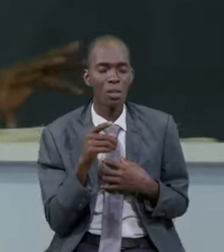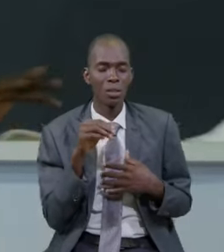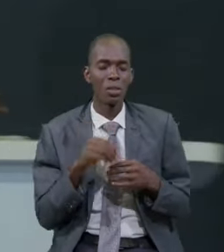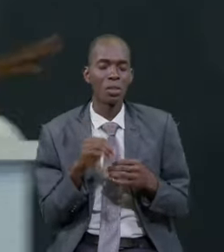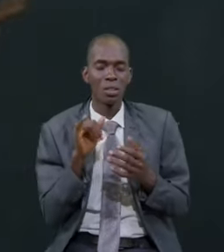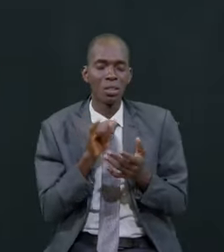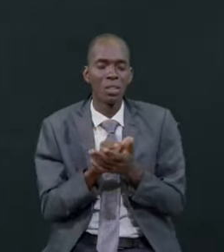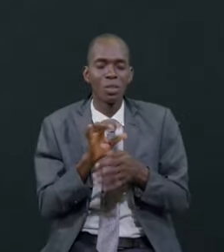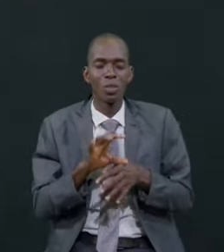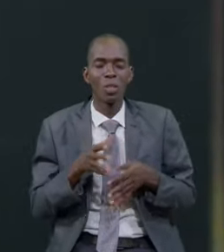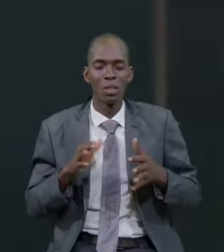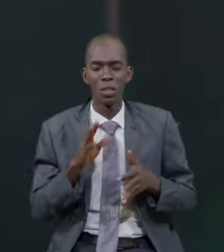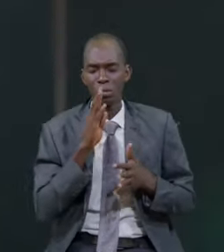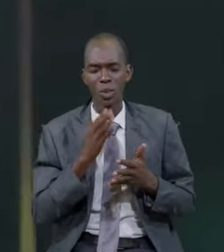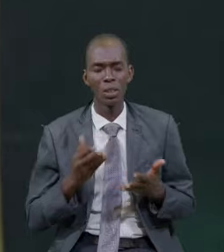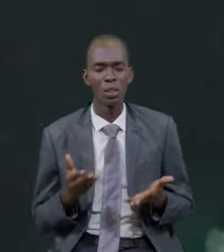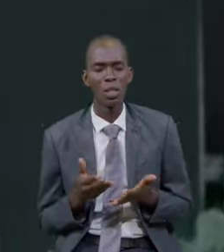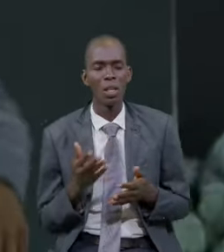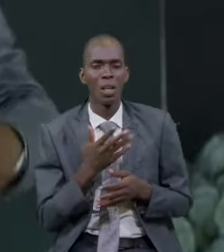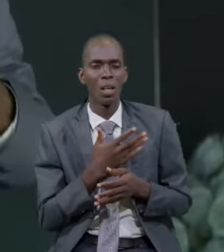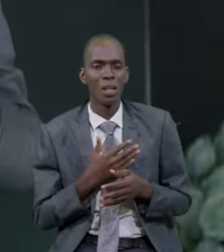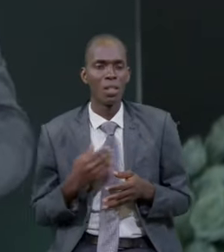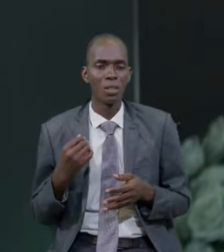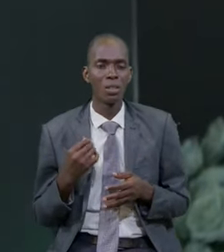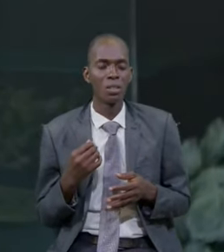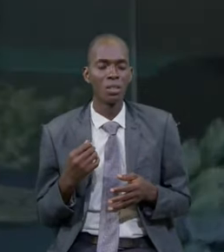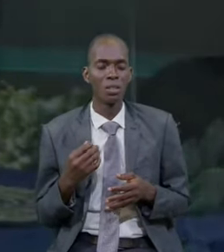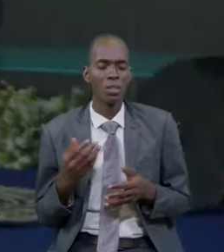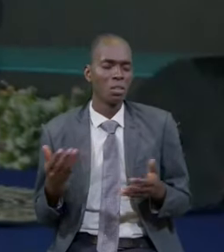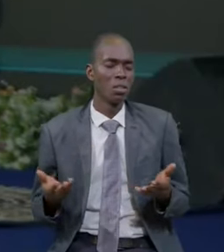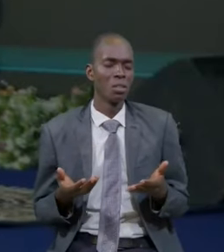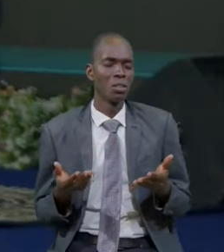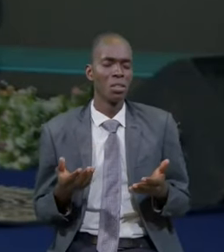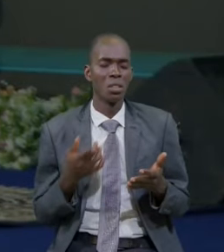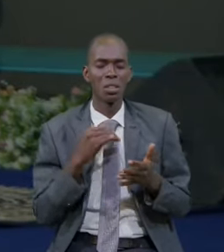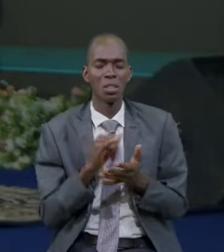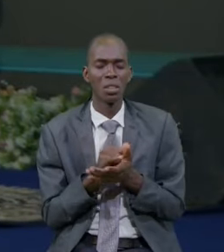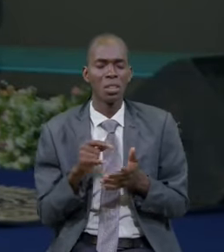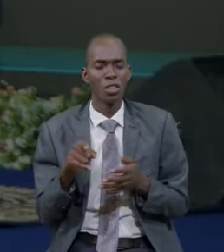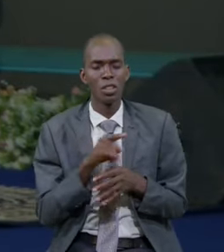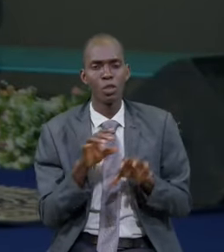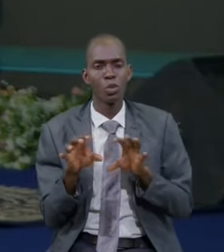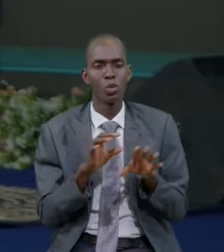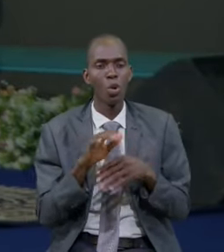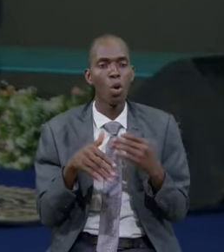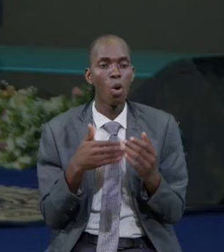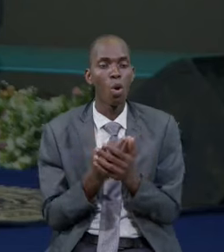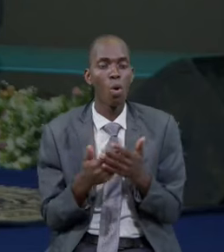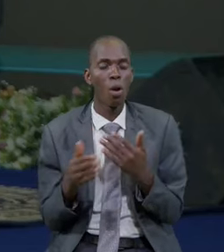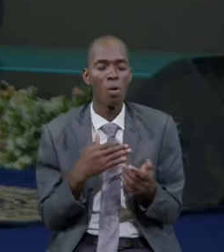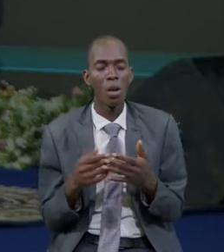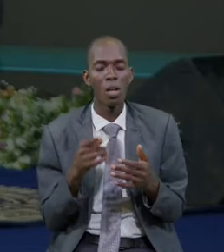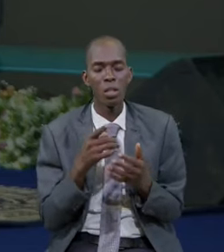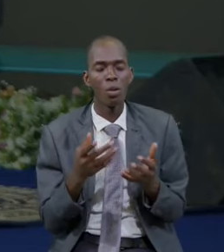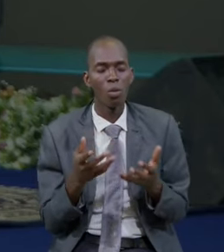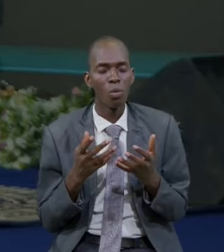ils sont là et ils sont passés par là. Tout ce qu'ils veulent, c'est que